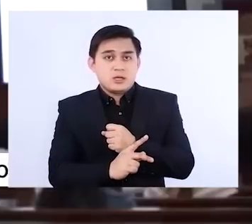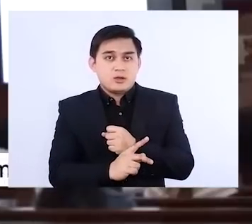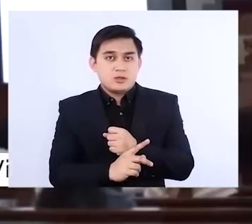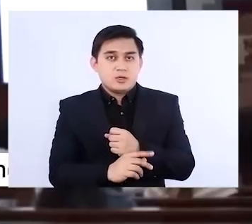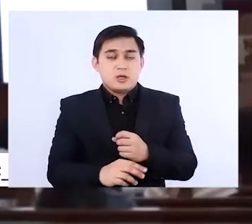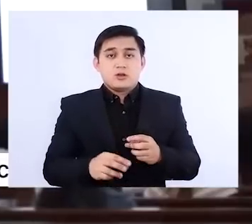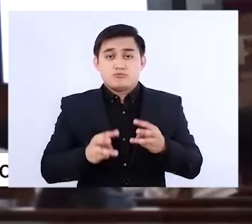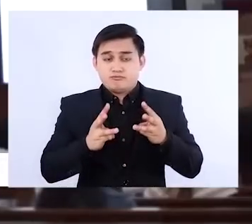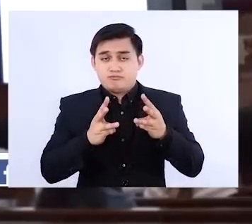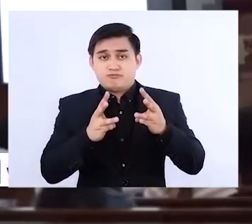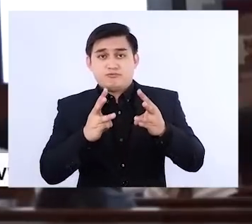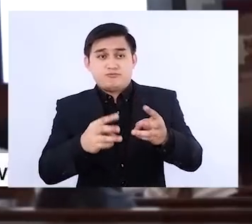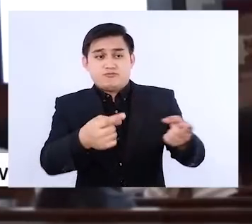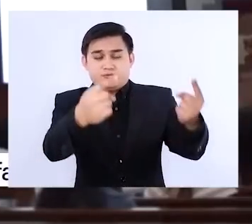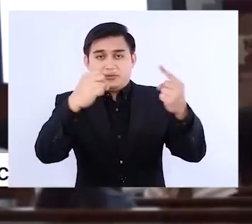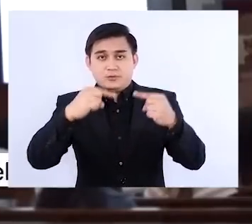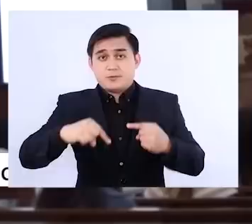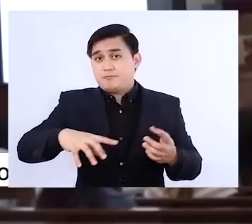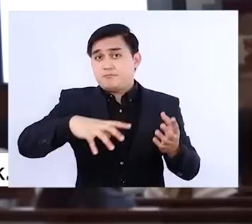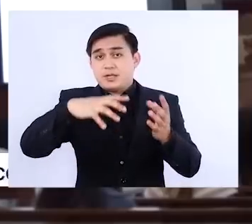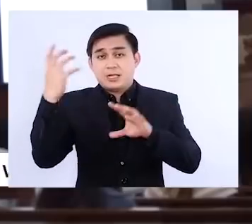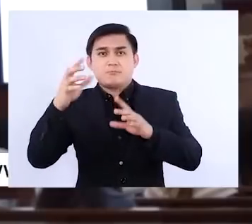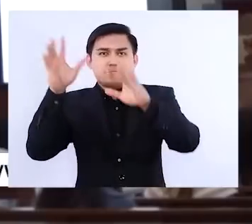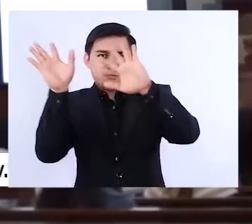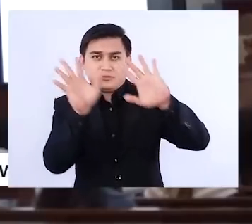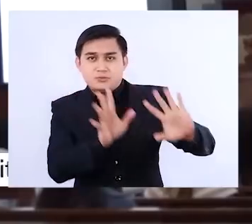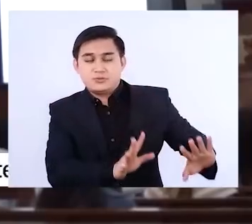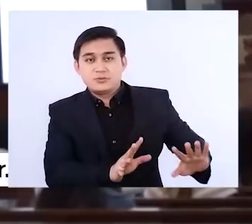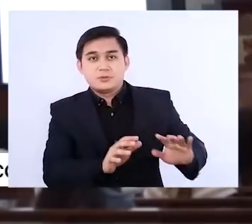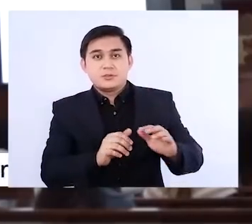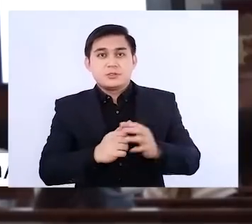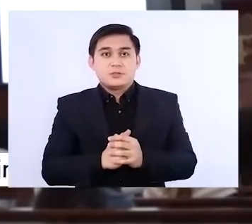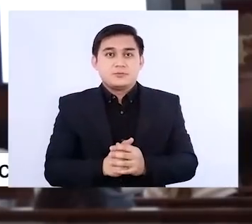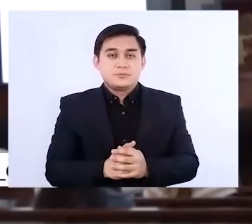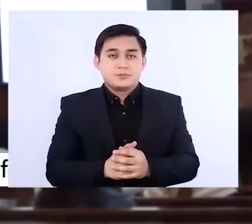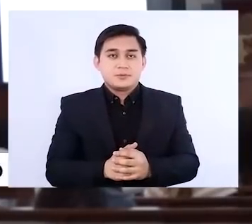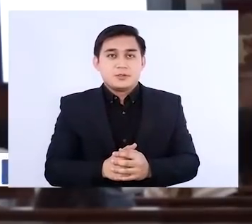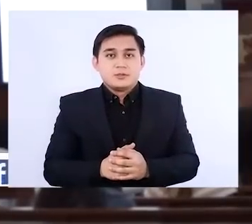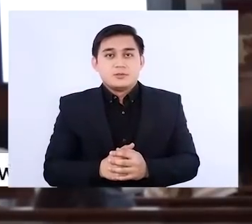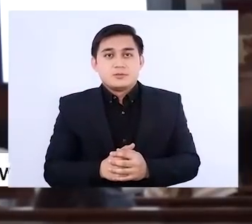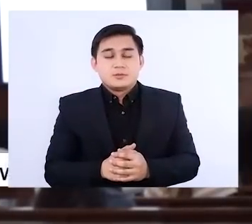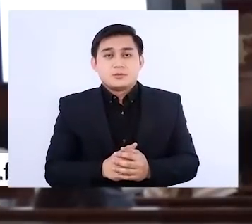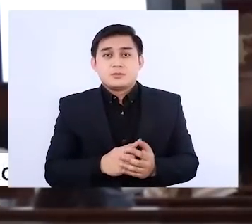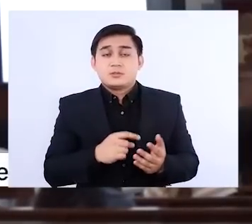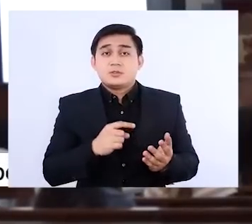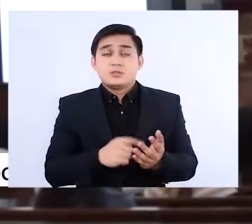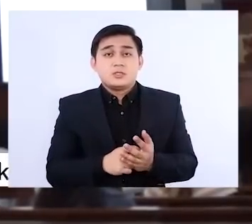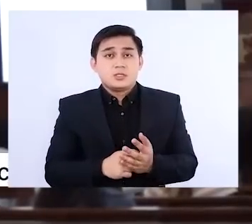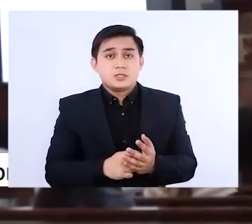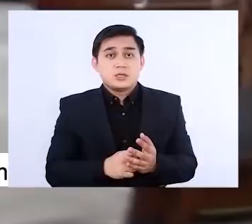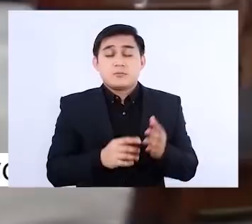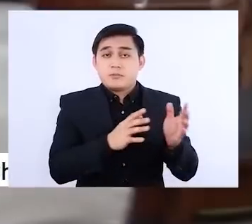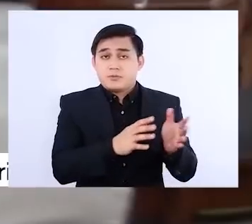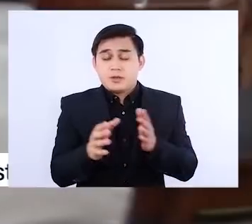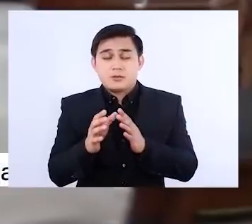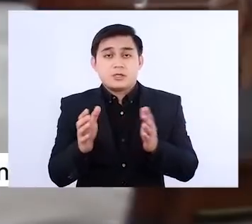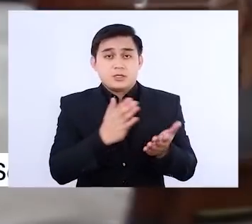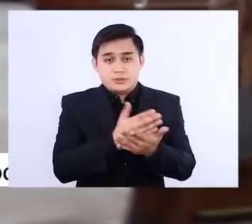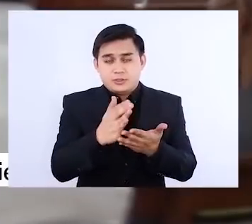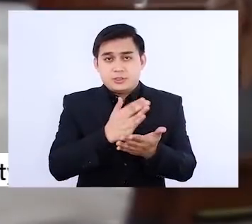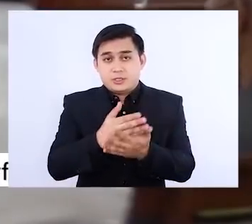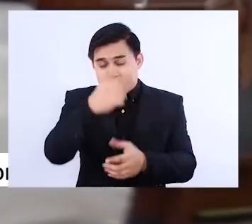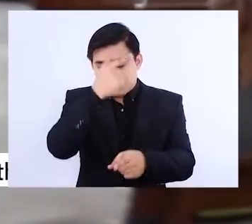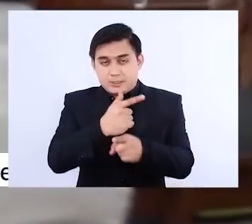iba't ibang mga kalamidad tulad ng bagyo. Kaya sa unang quarter ng taon, ito ang ipinagpauna na maibahagi ng mga kapatid